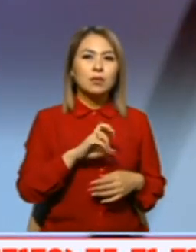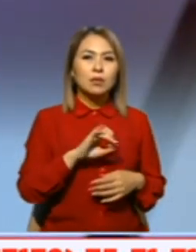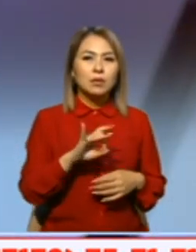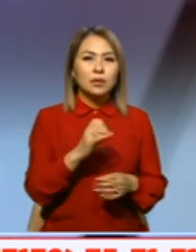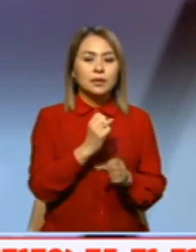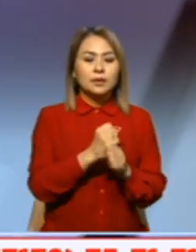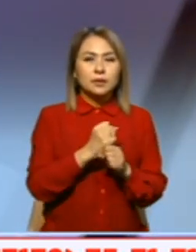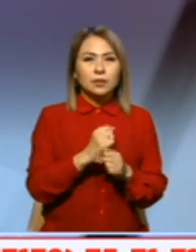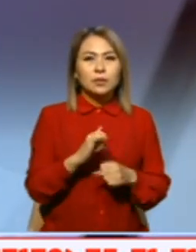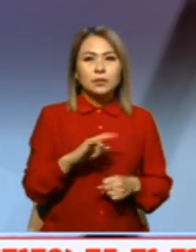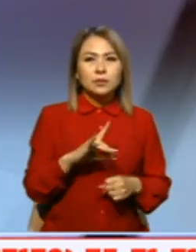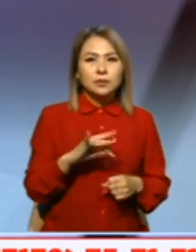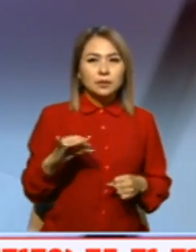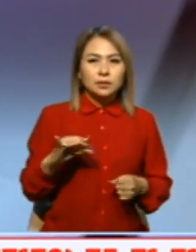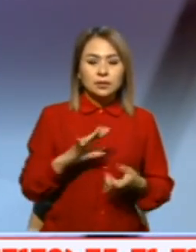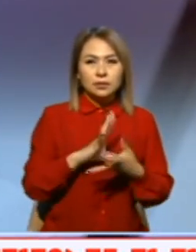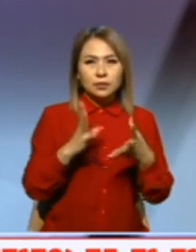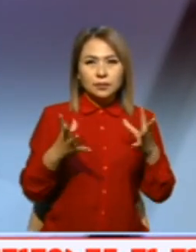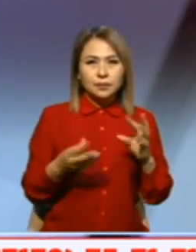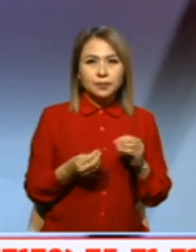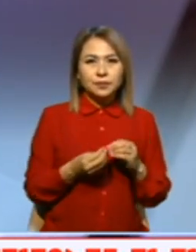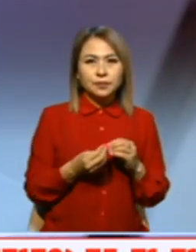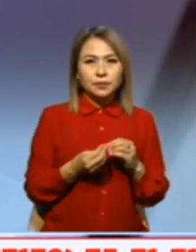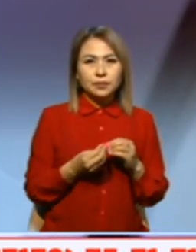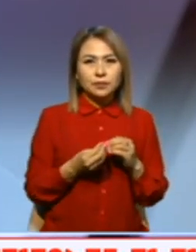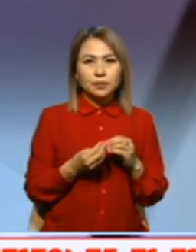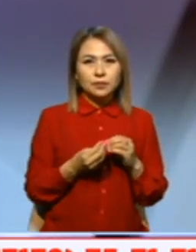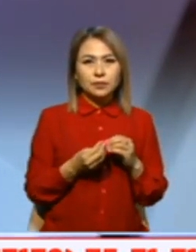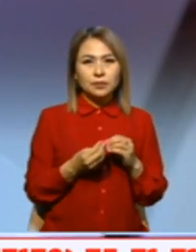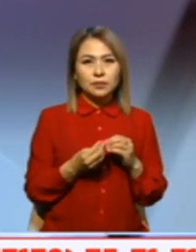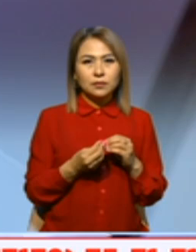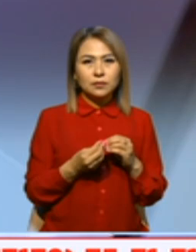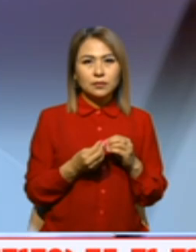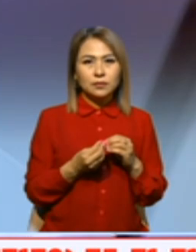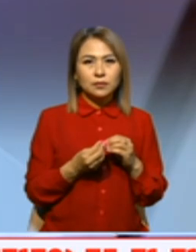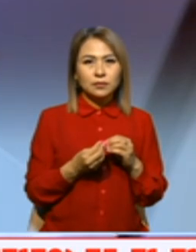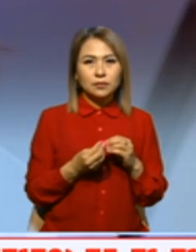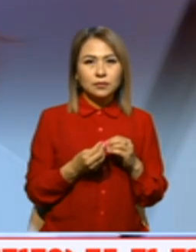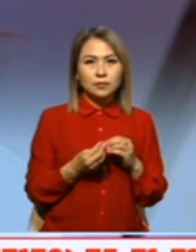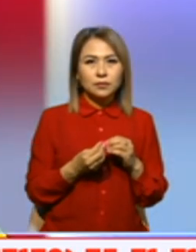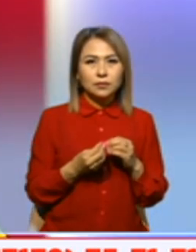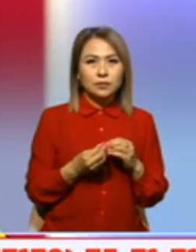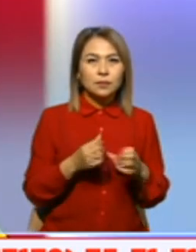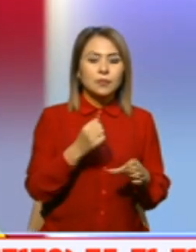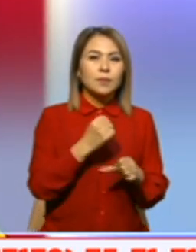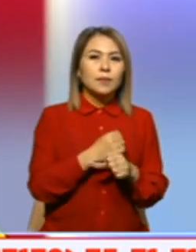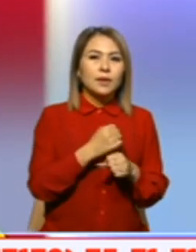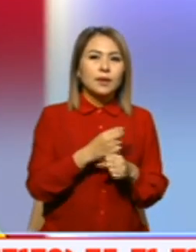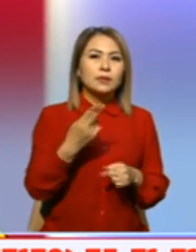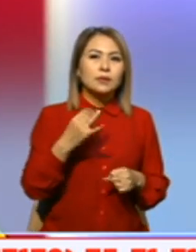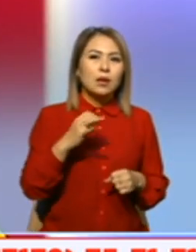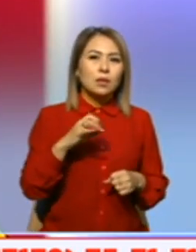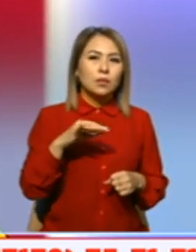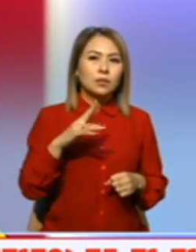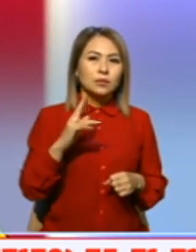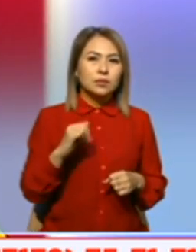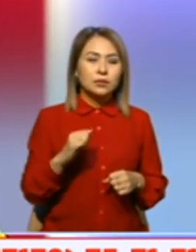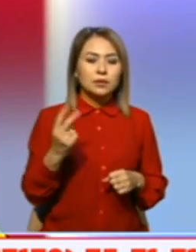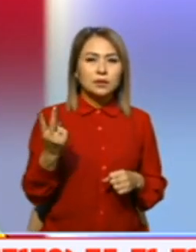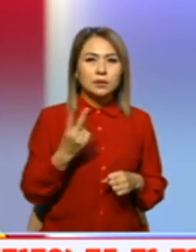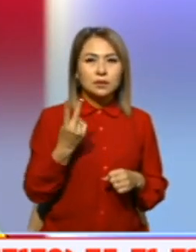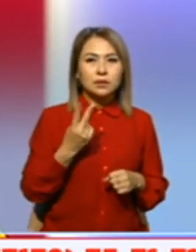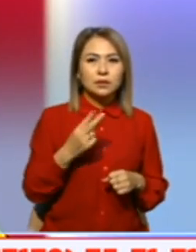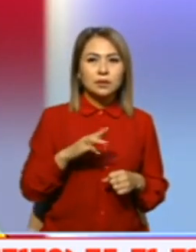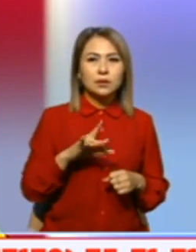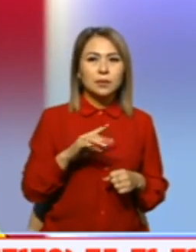жаңағы УЗИ-дің қорытындысына сүйене отырып, анаға, мысалы, пренатал диагностикада екінші